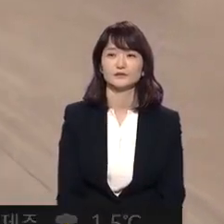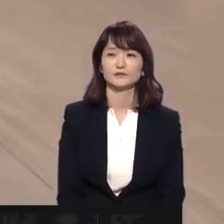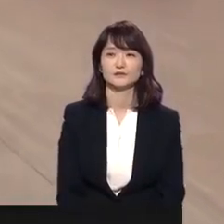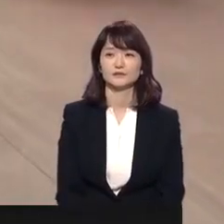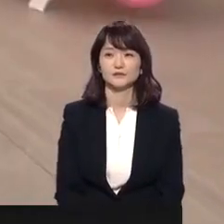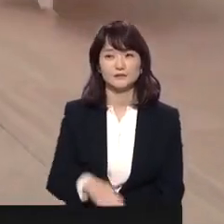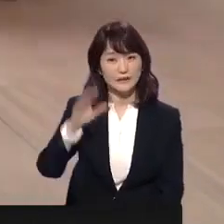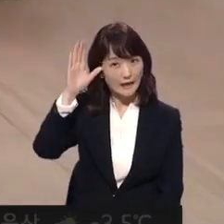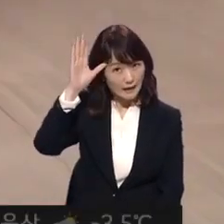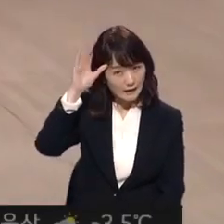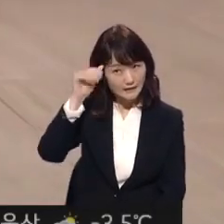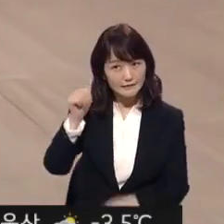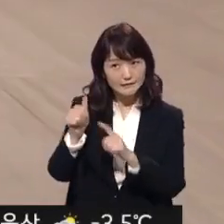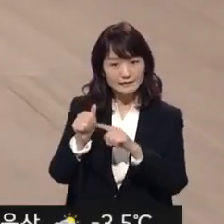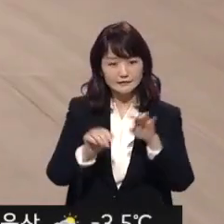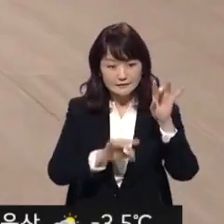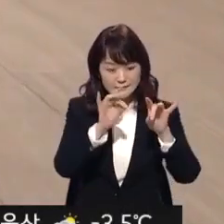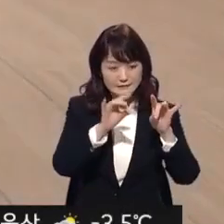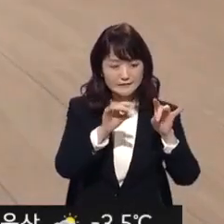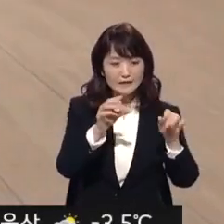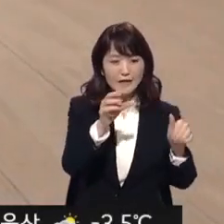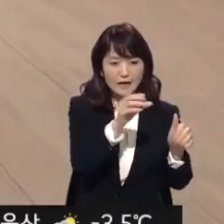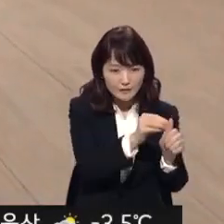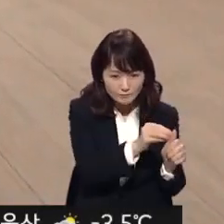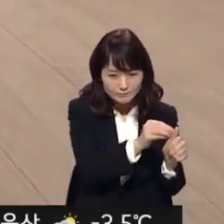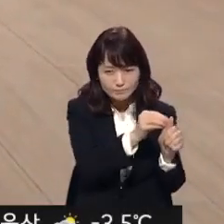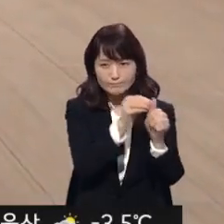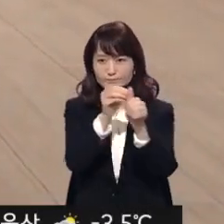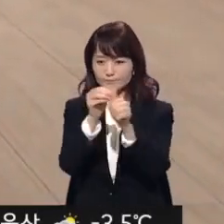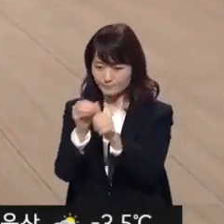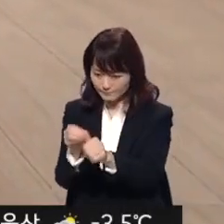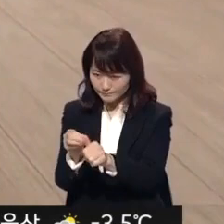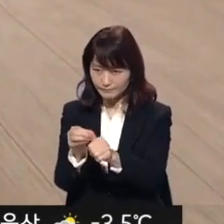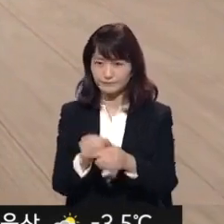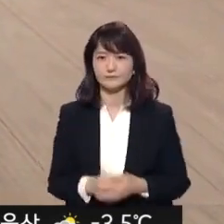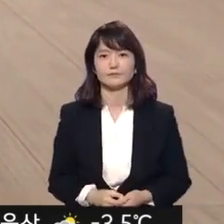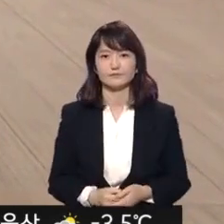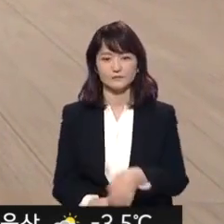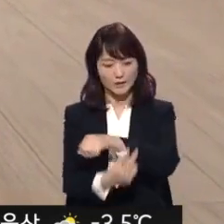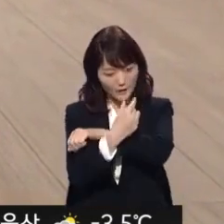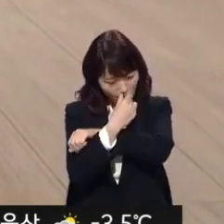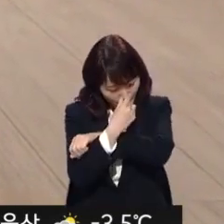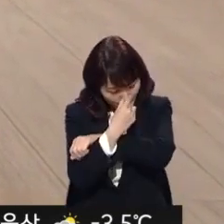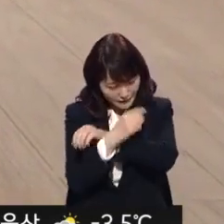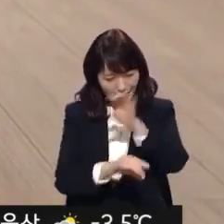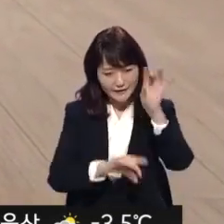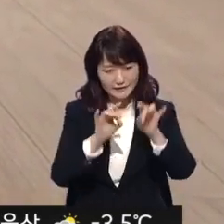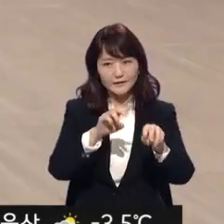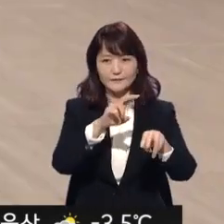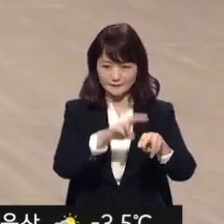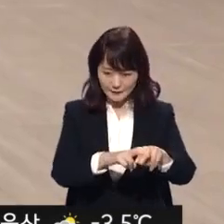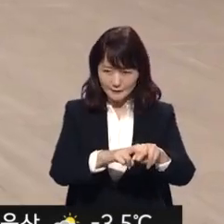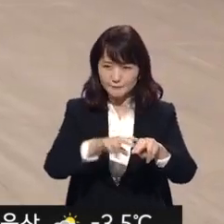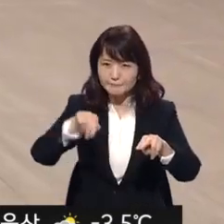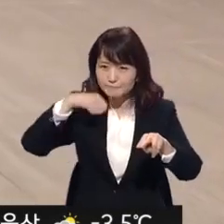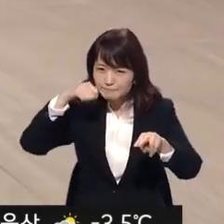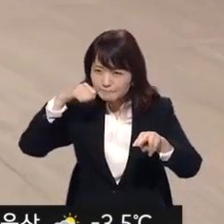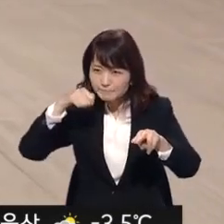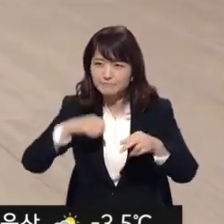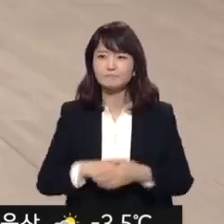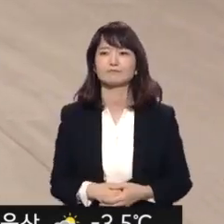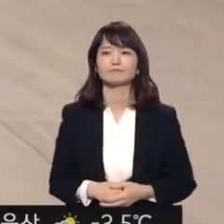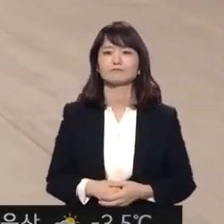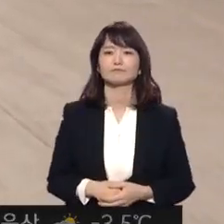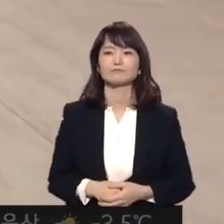네, 강아지 한 마리가 인형을 물고 옵니다. 그러더니 이 코끼리 인형과 함께 식사를 시작하는데요. 네, 이번에도